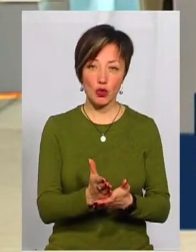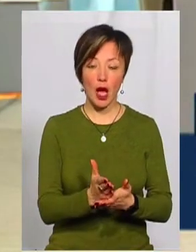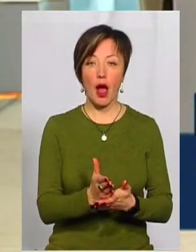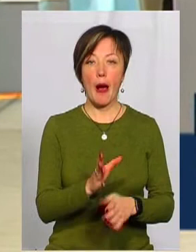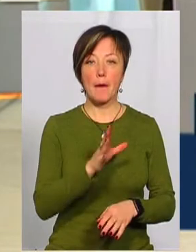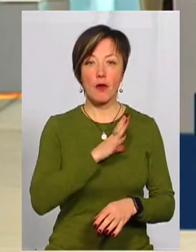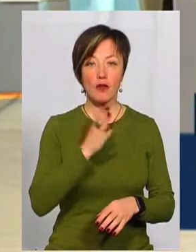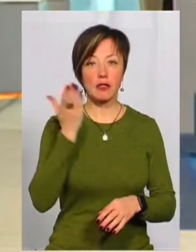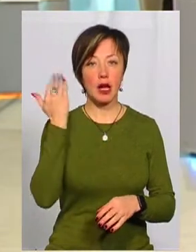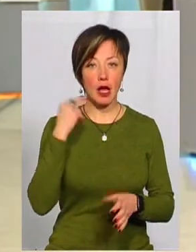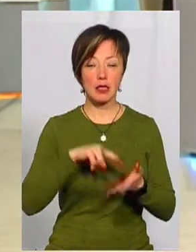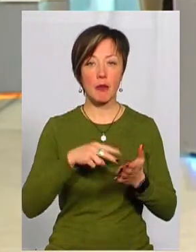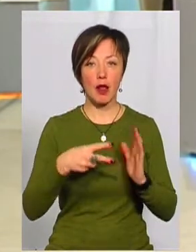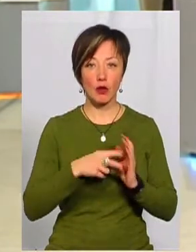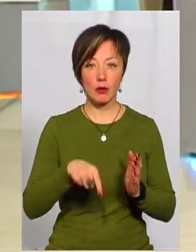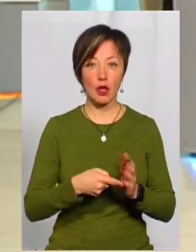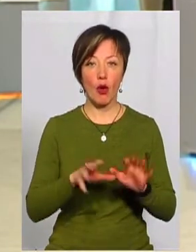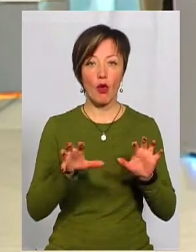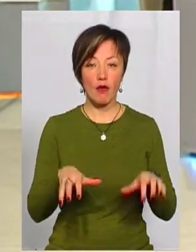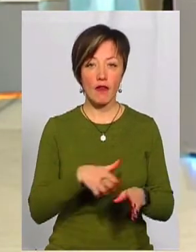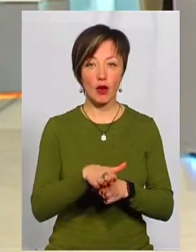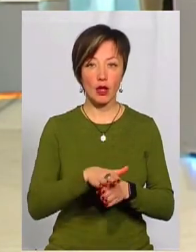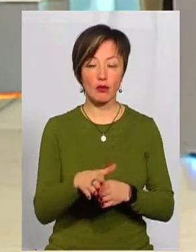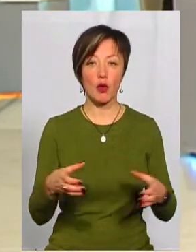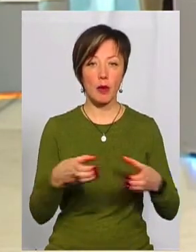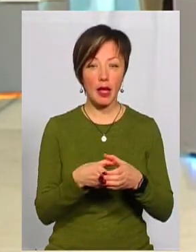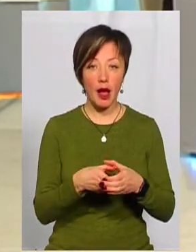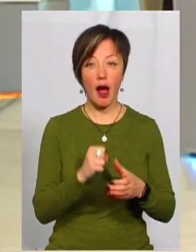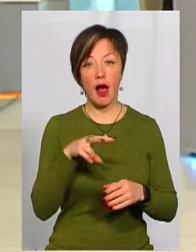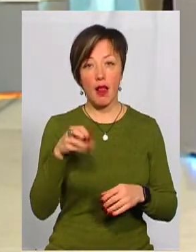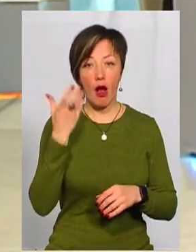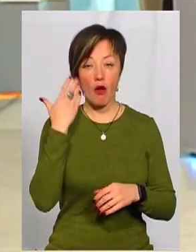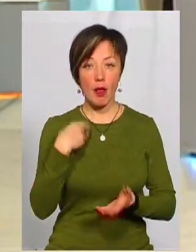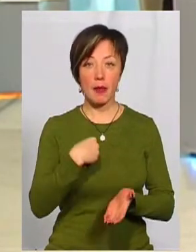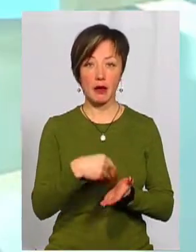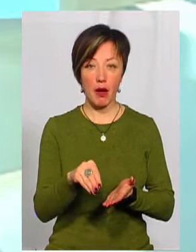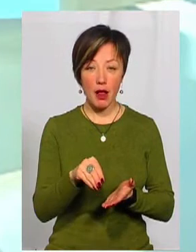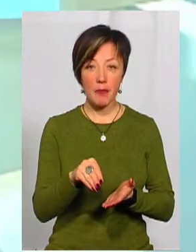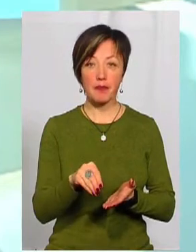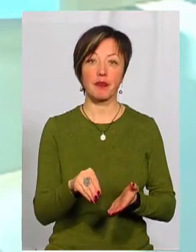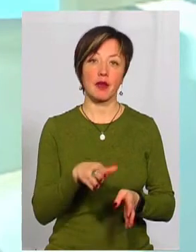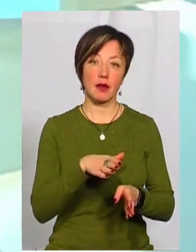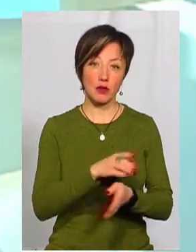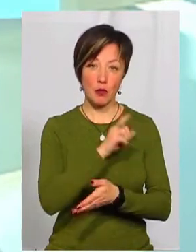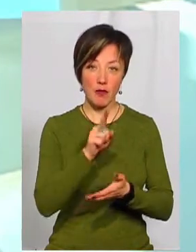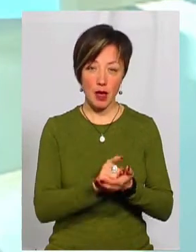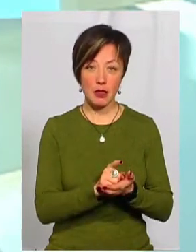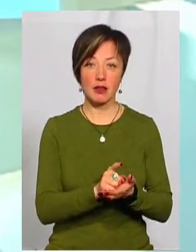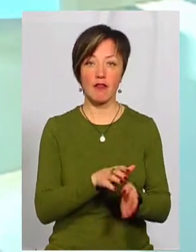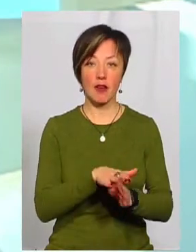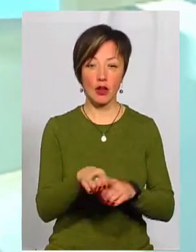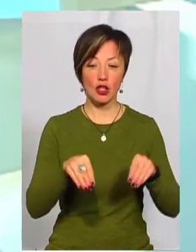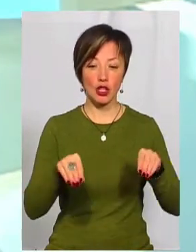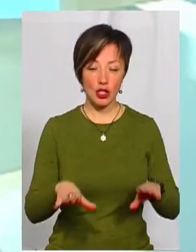Тобто він був зарані запланований міським головою виконавчим комітетом, ну але коли вже придбали, ми як виконавці зобов'язані